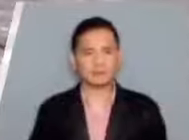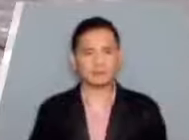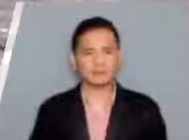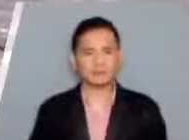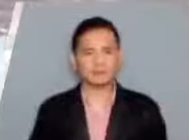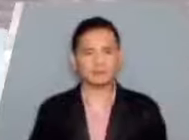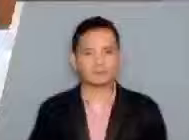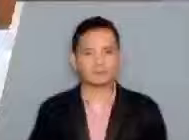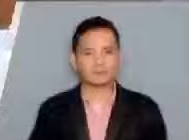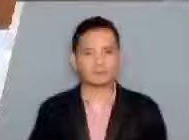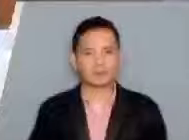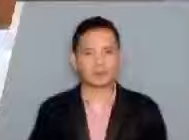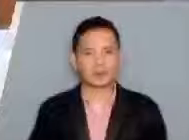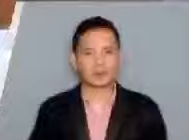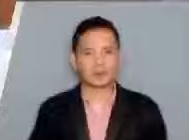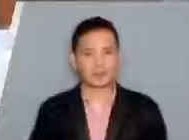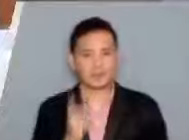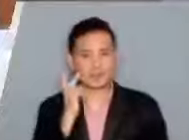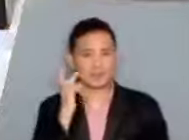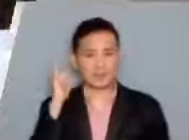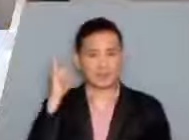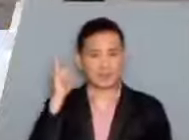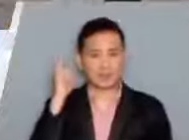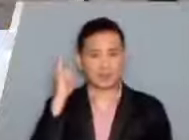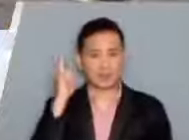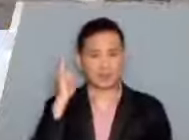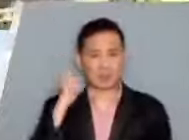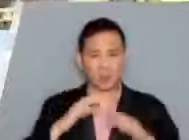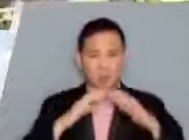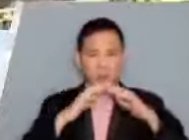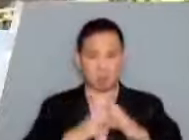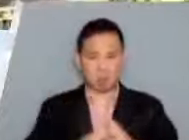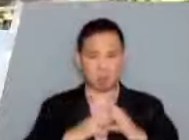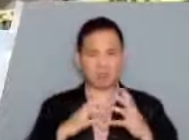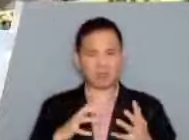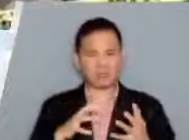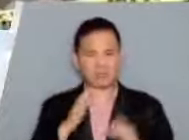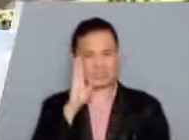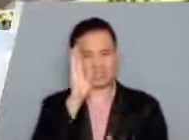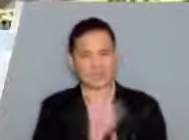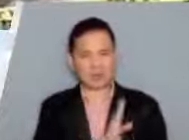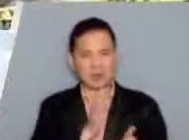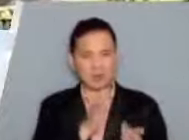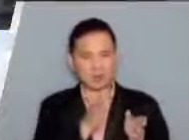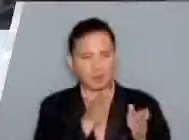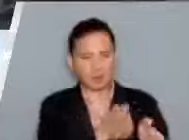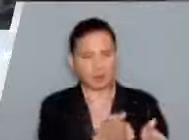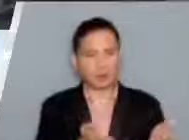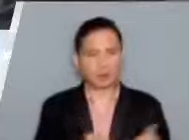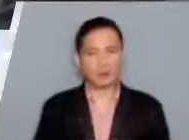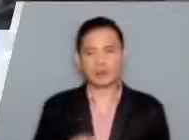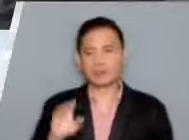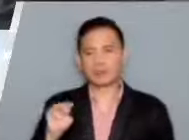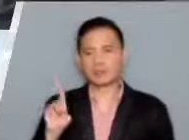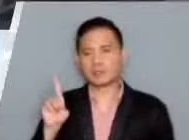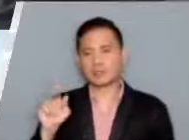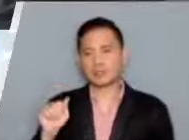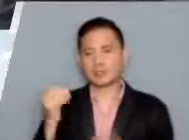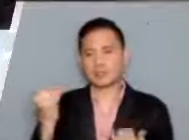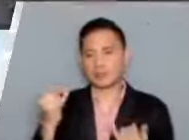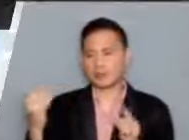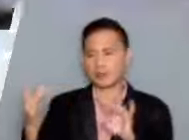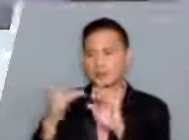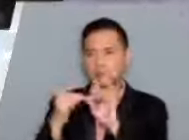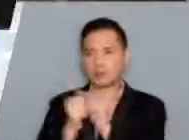Ang mga nakatiwangwang na roadworks sa EDSA, pinatatabunan na ng MMDA sa DPWH para magamit na mga lane